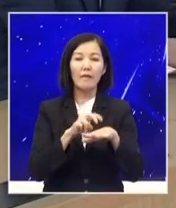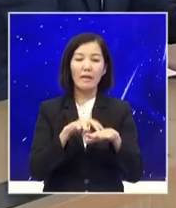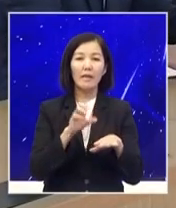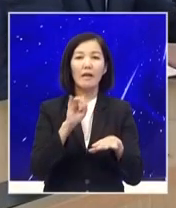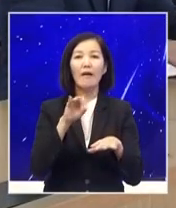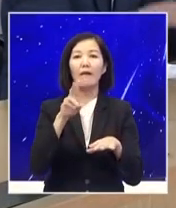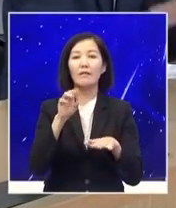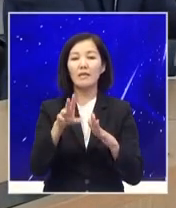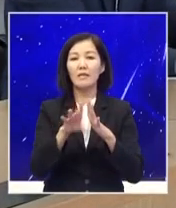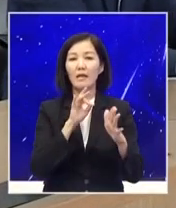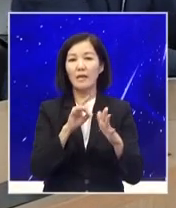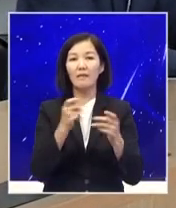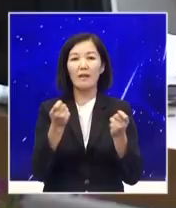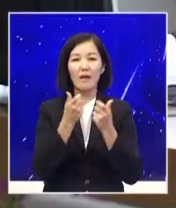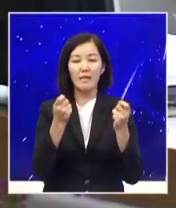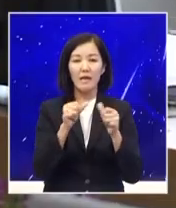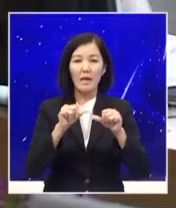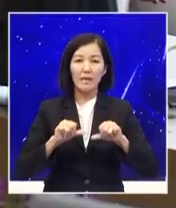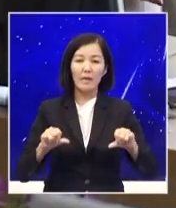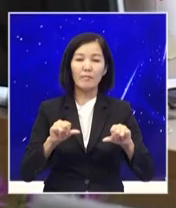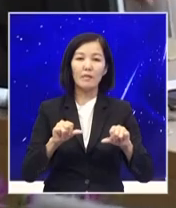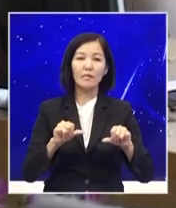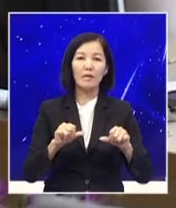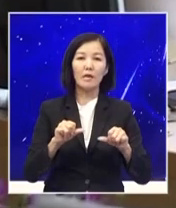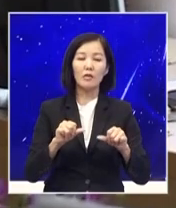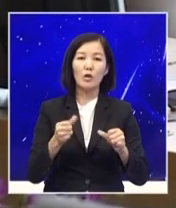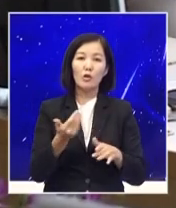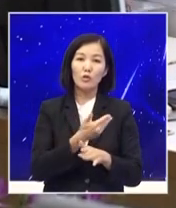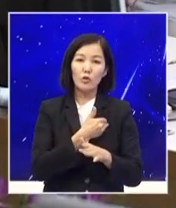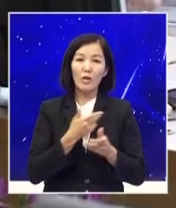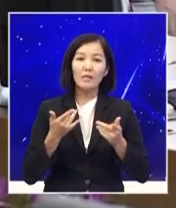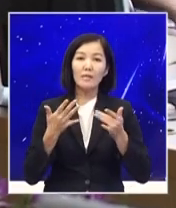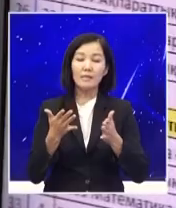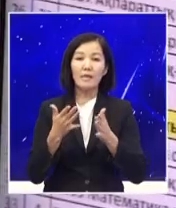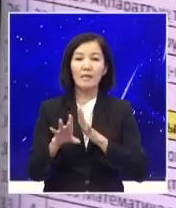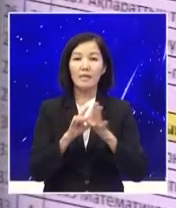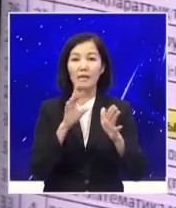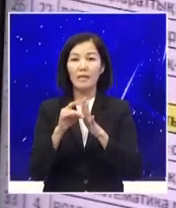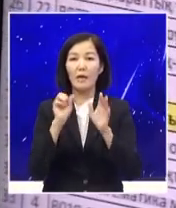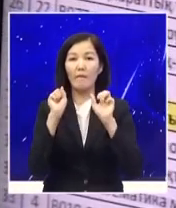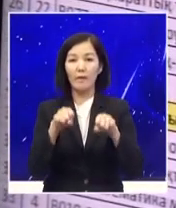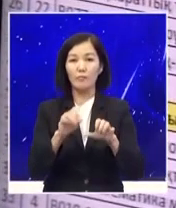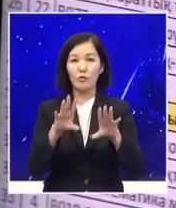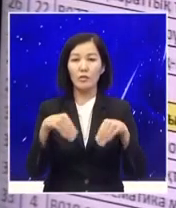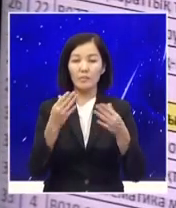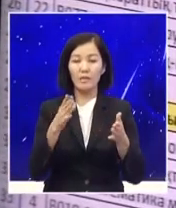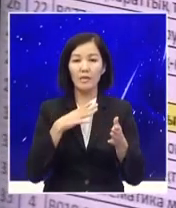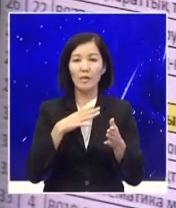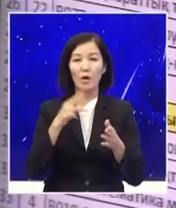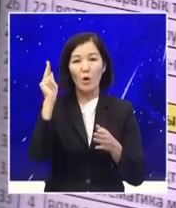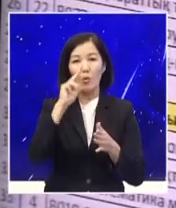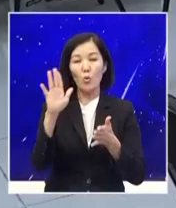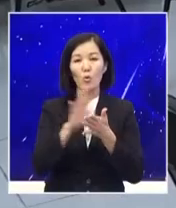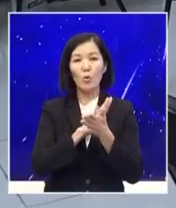маманын таңдағандар аз. Сондықтан комиссия мүшелері осы сұраныстағы мамандықты таңдаған түлектерге мүмкіндікті еселеді. Оқу